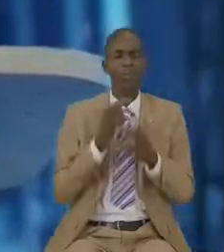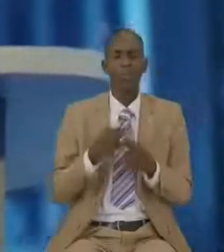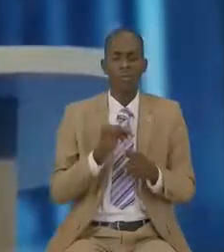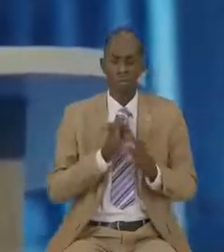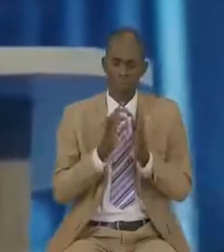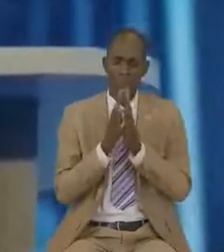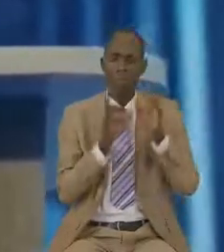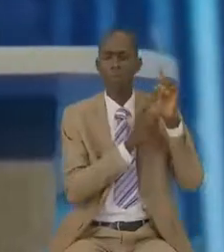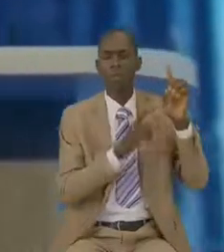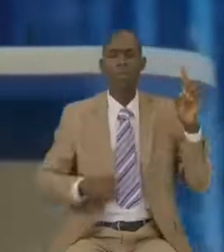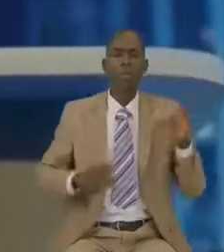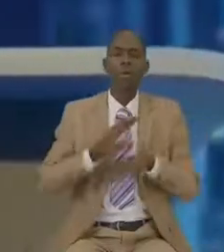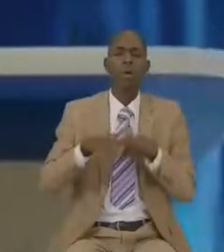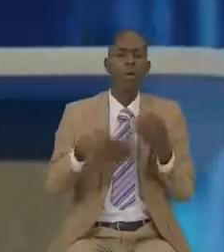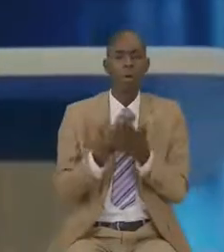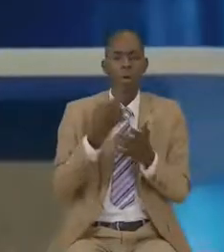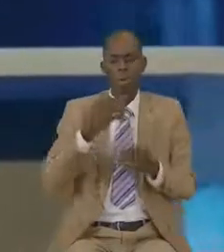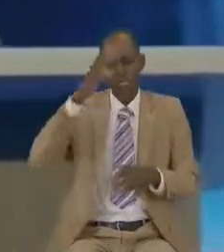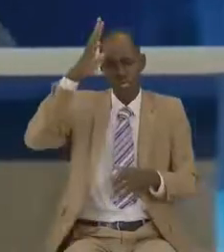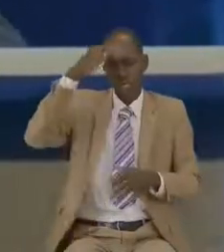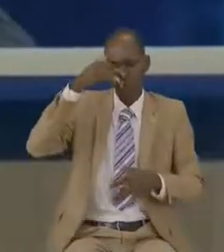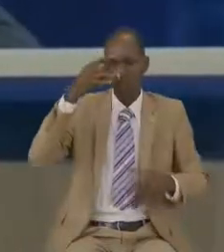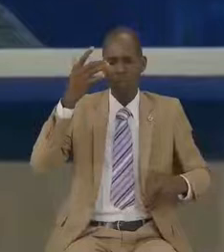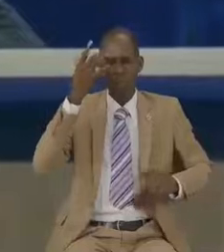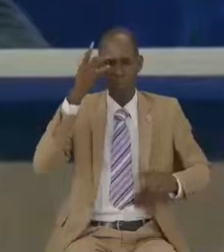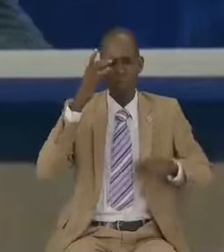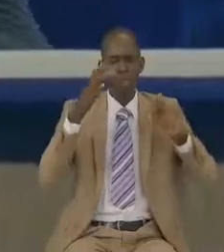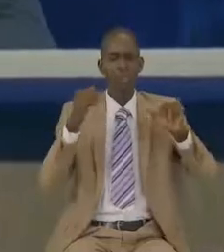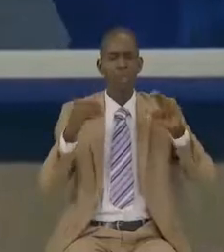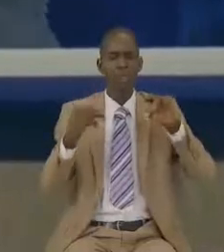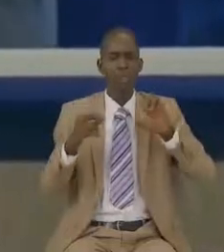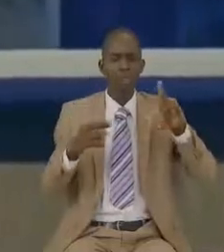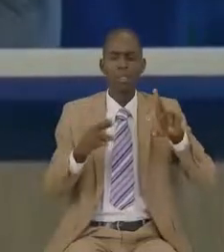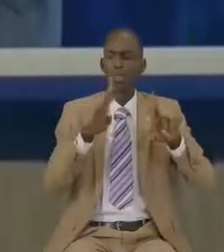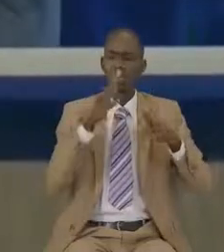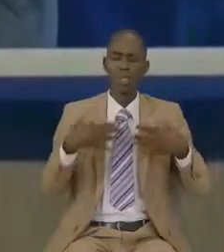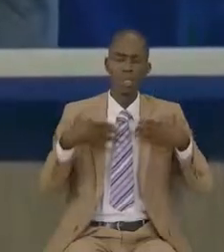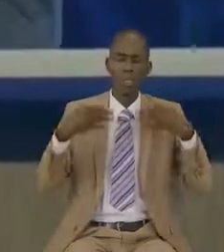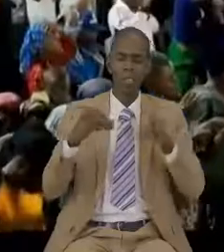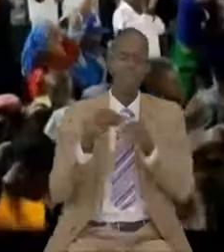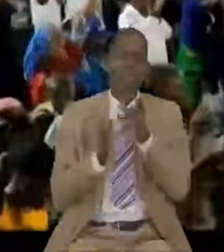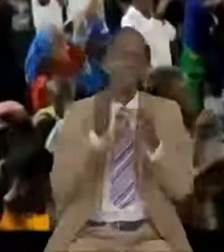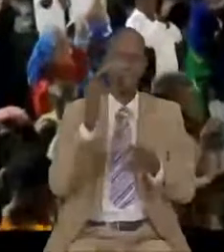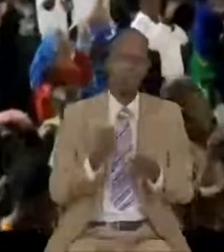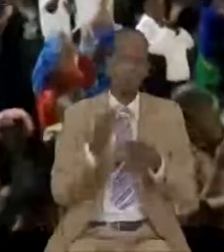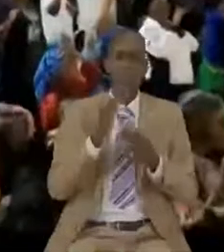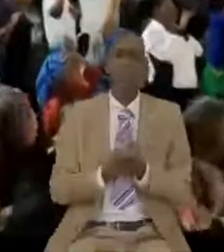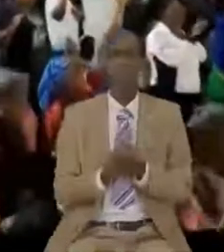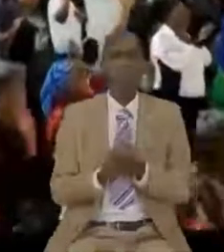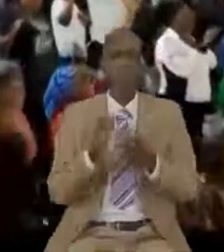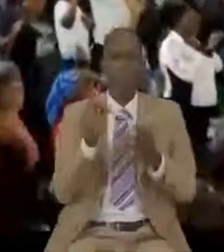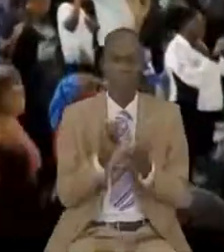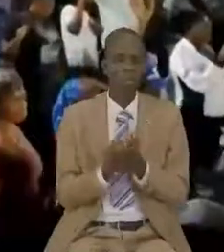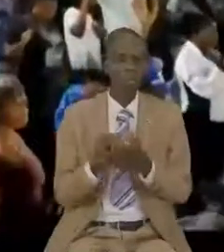Seigneur, que toute maladie incurable, cancer, soit guérie au nom de Jésus. Cette perte